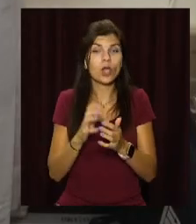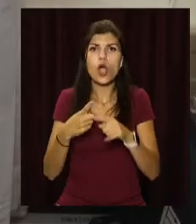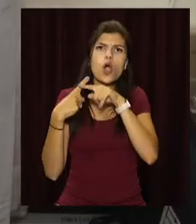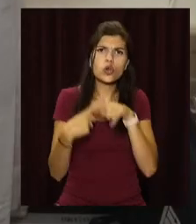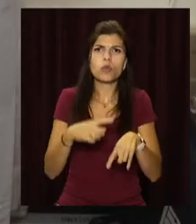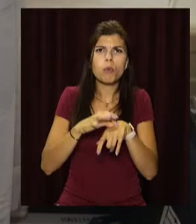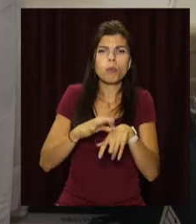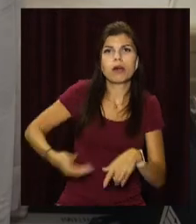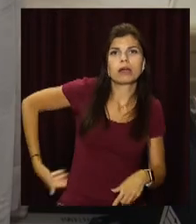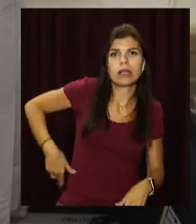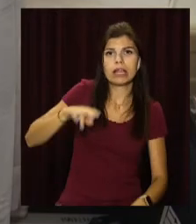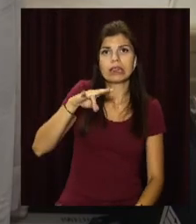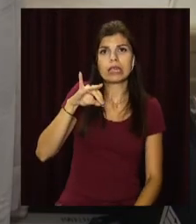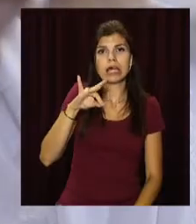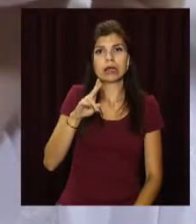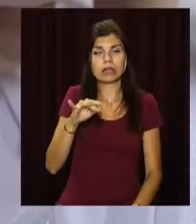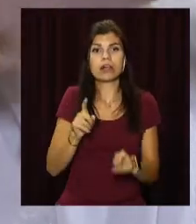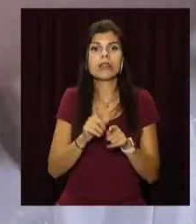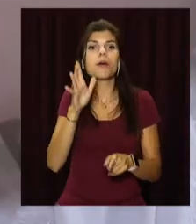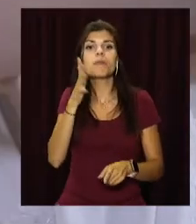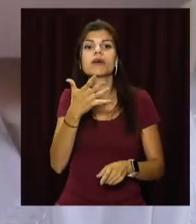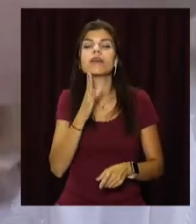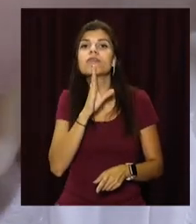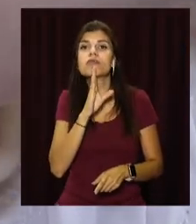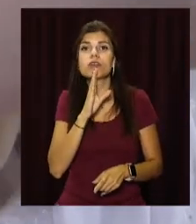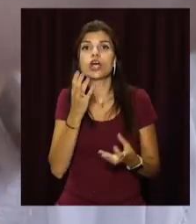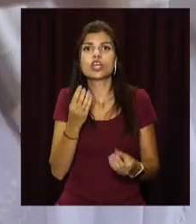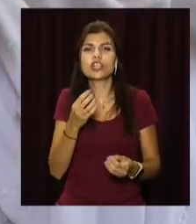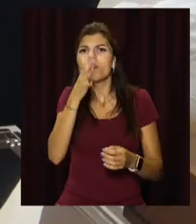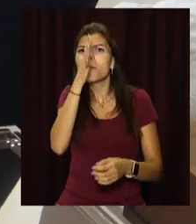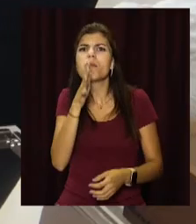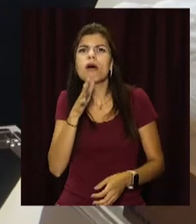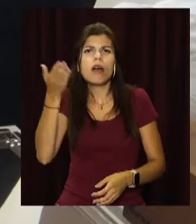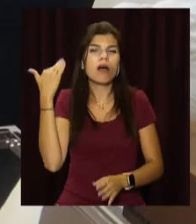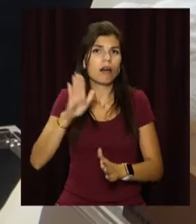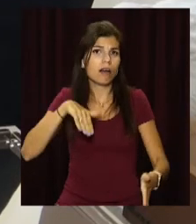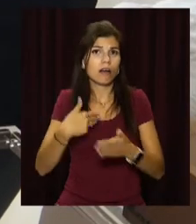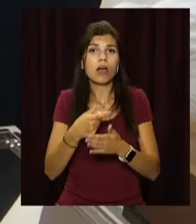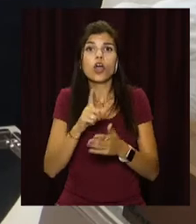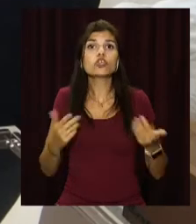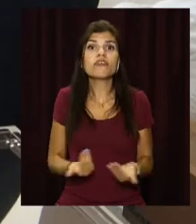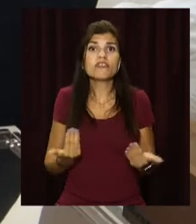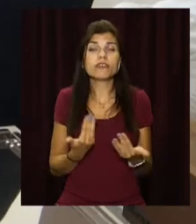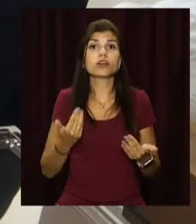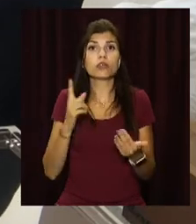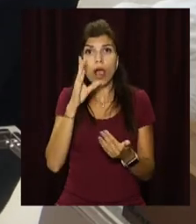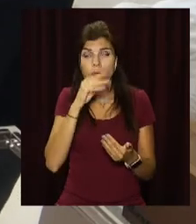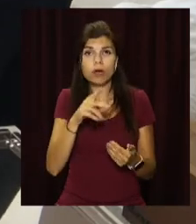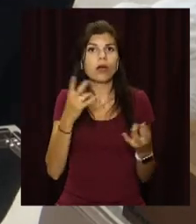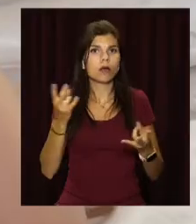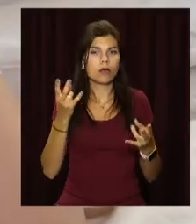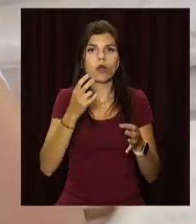Хронічна хвороба нирок. Такий діагноз поставили 5-річній Полінці ще у 5 місяців. Відтоді, аби вижити, дівчинка потребує